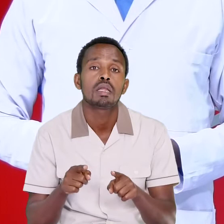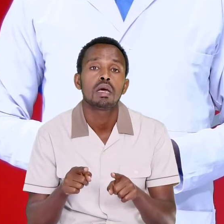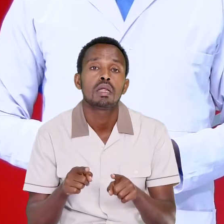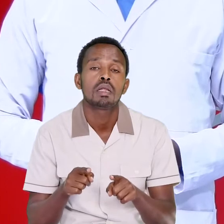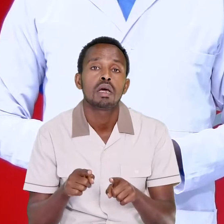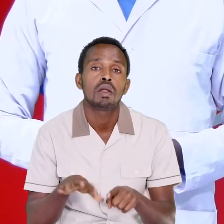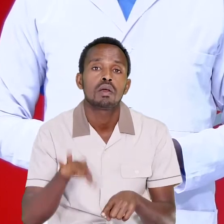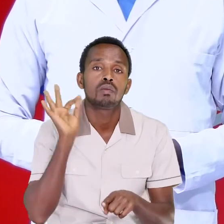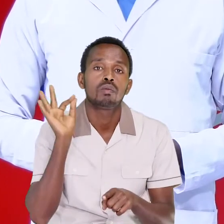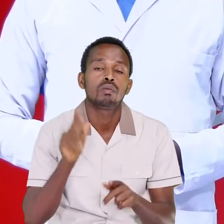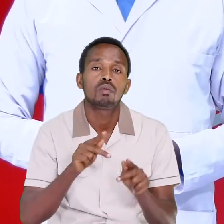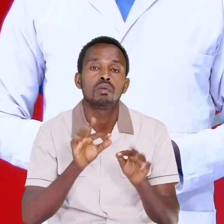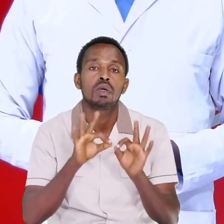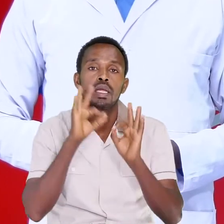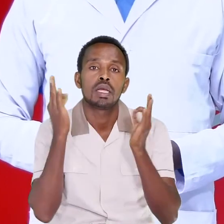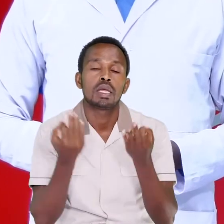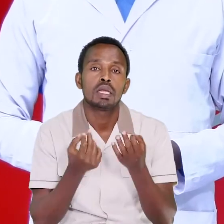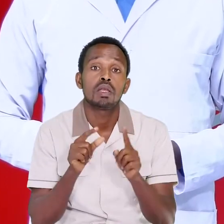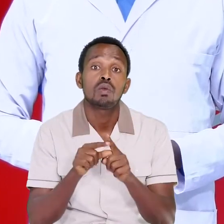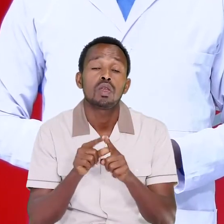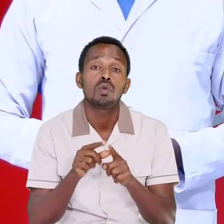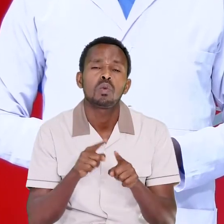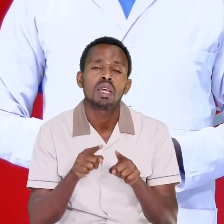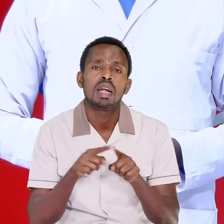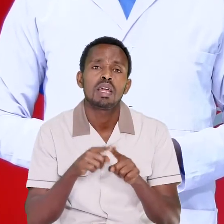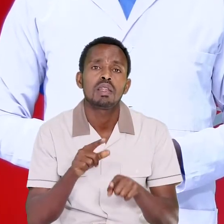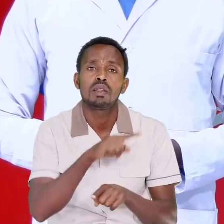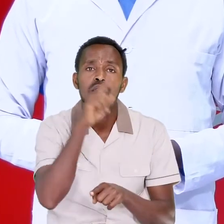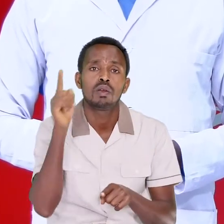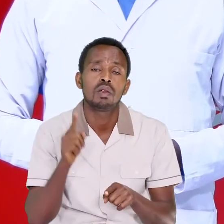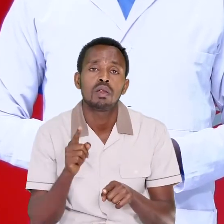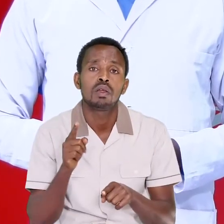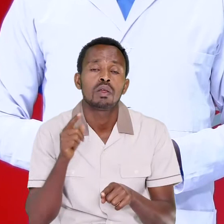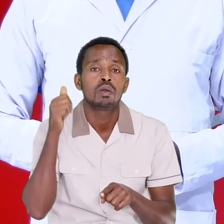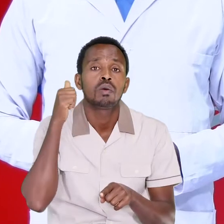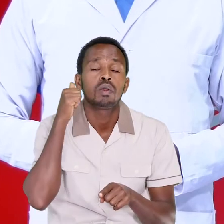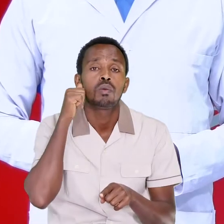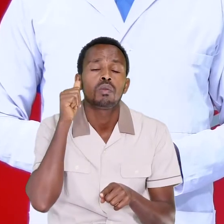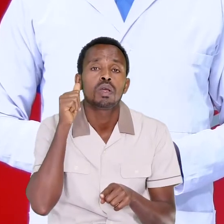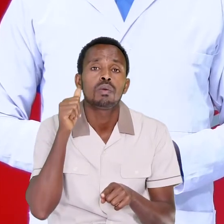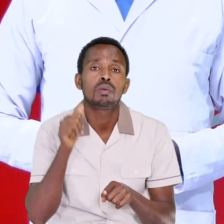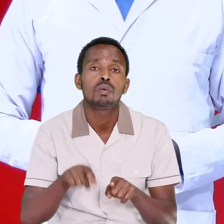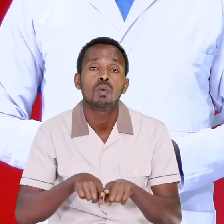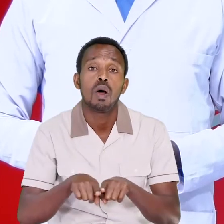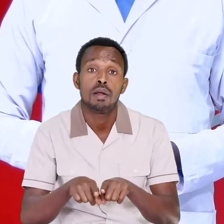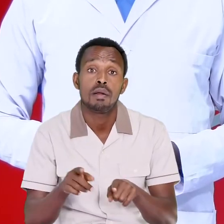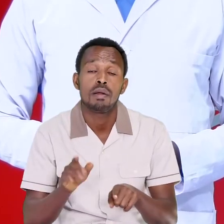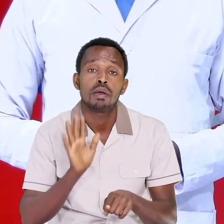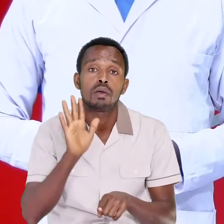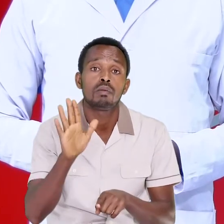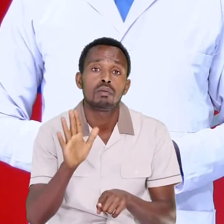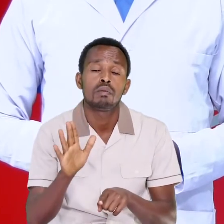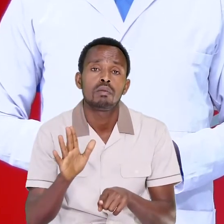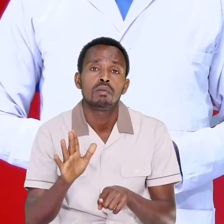maatii keessan jechoota adda addaa gaafadhaa. Obboleewwan keessan hangafoota jiran jechoota adda